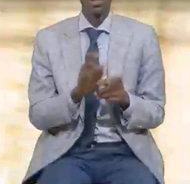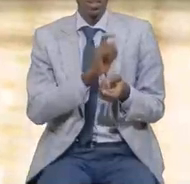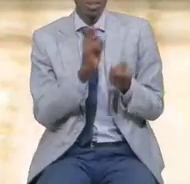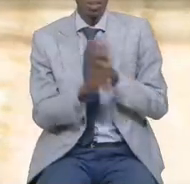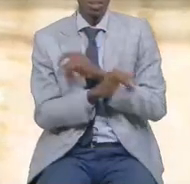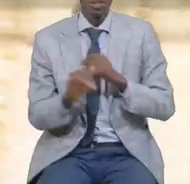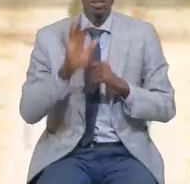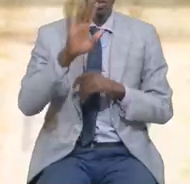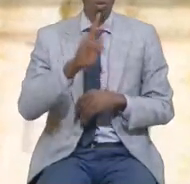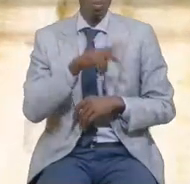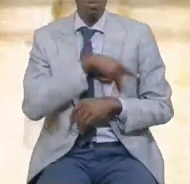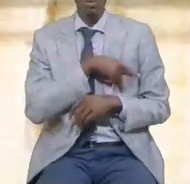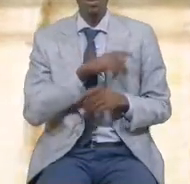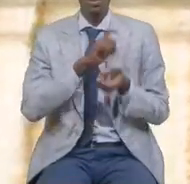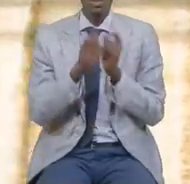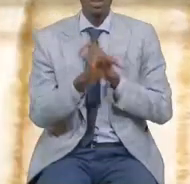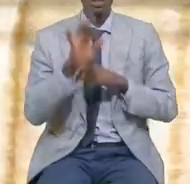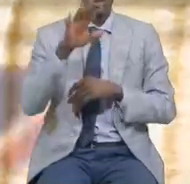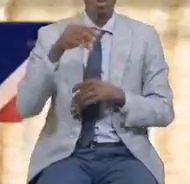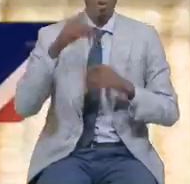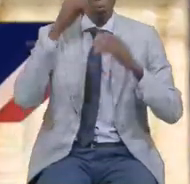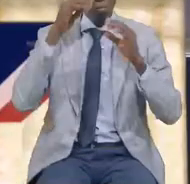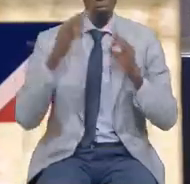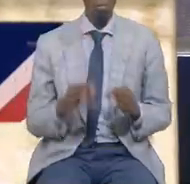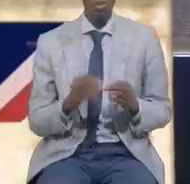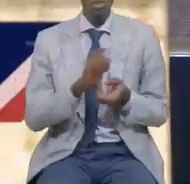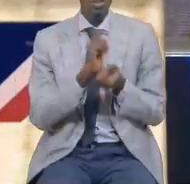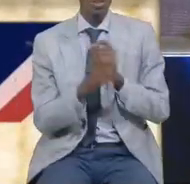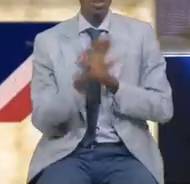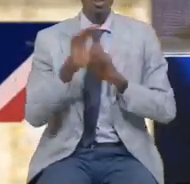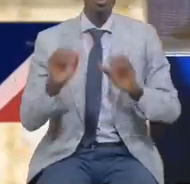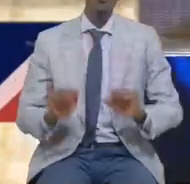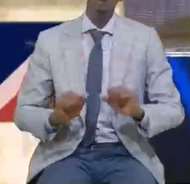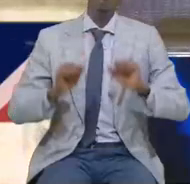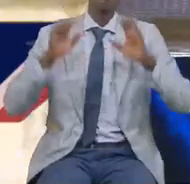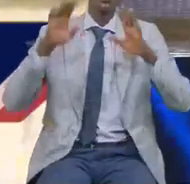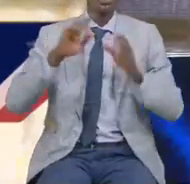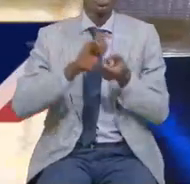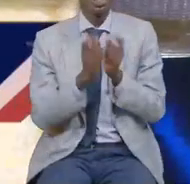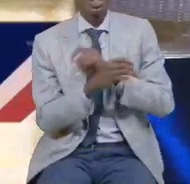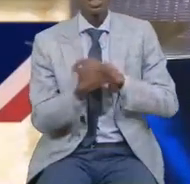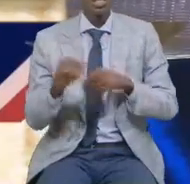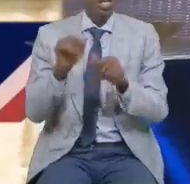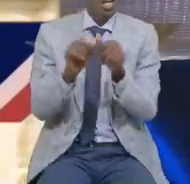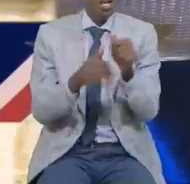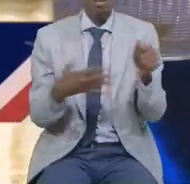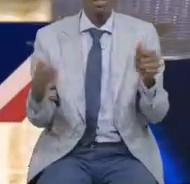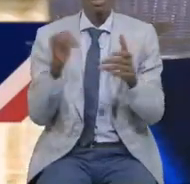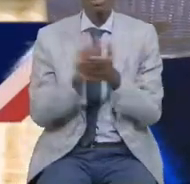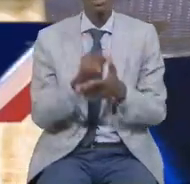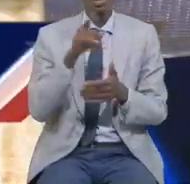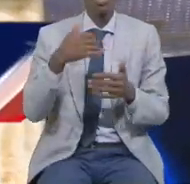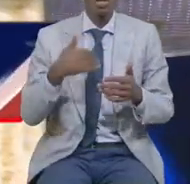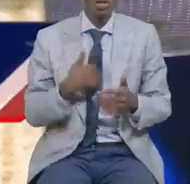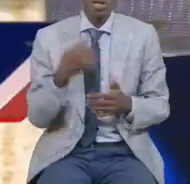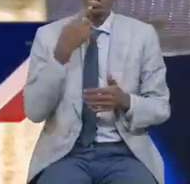sans que la persécution, l'épreuve change votre personnalité, votre engagement et tout ce que vous avez dit au